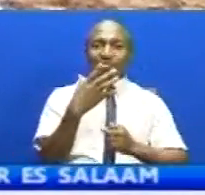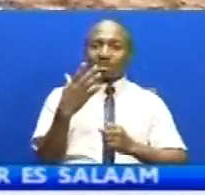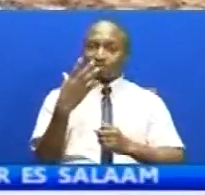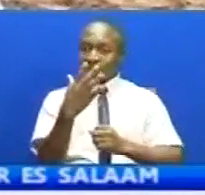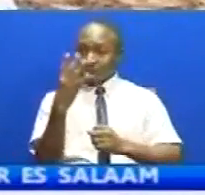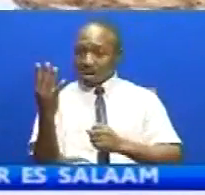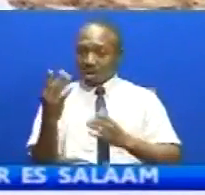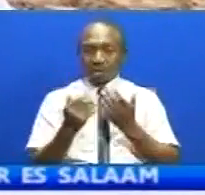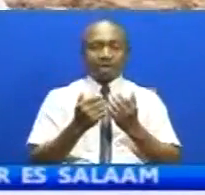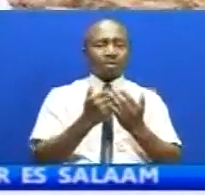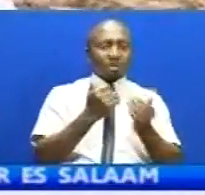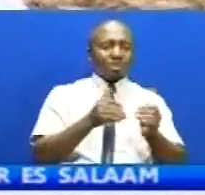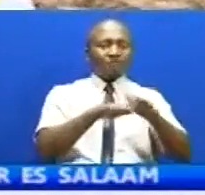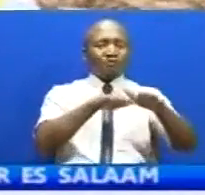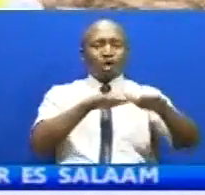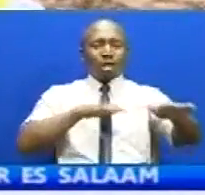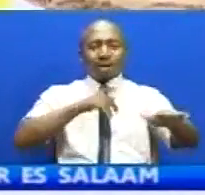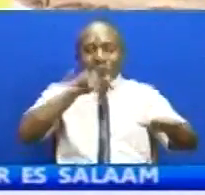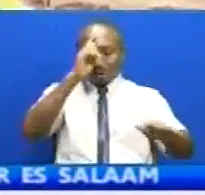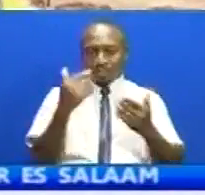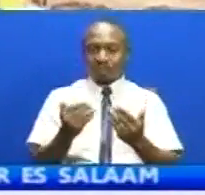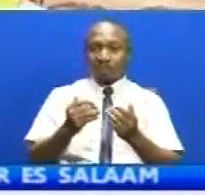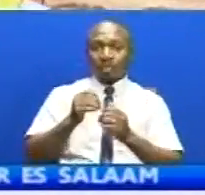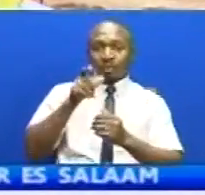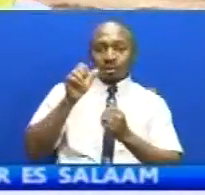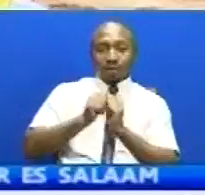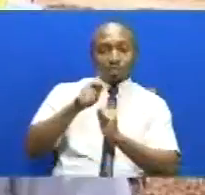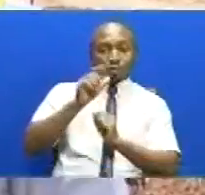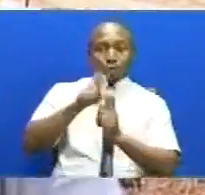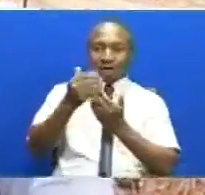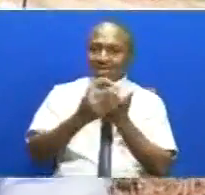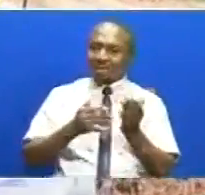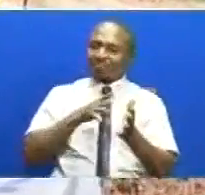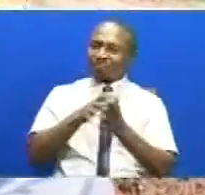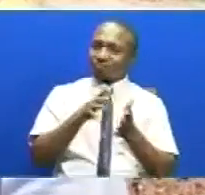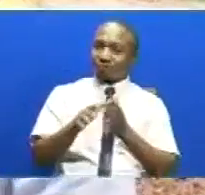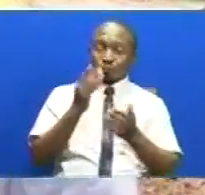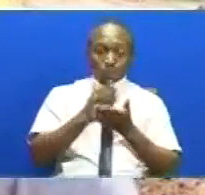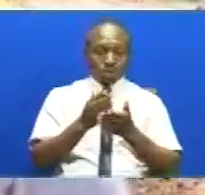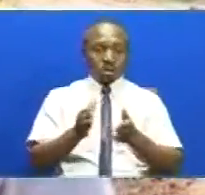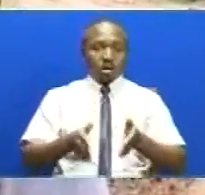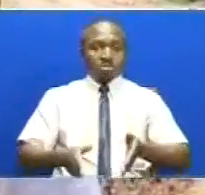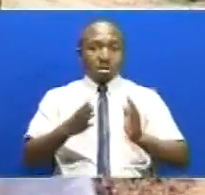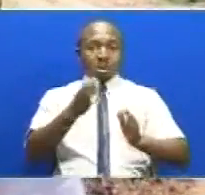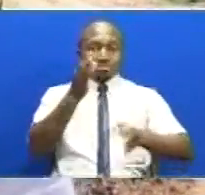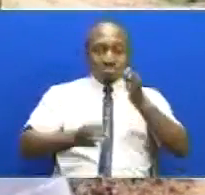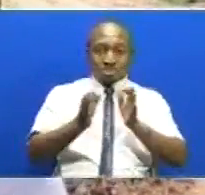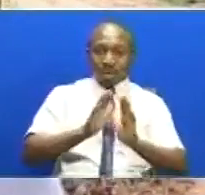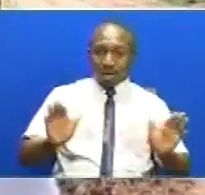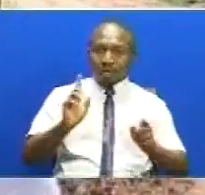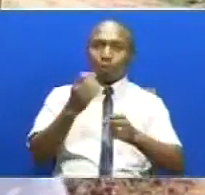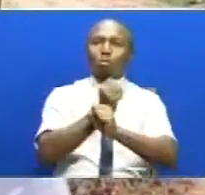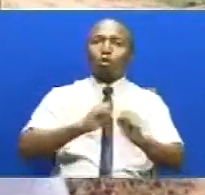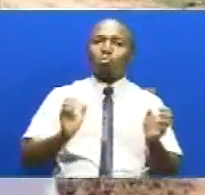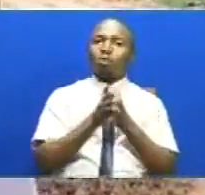msongamano mkubwa katika jiji la Dar es Salaam, jambo ambalo wakazi wa jiji hili wameleza kwamba kukamilika kwa mradi huu utakuwa ni mkombozi